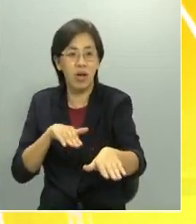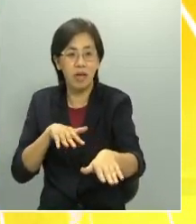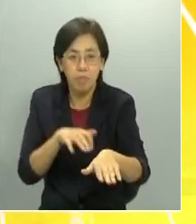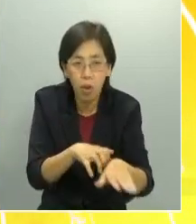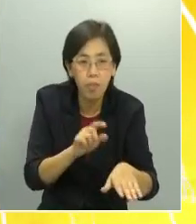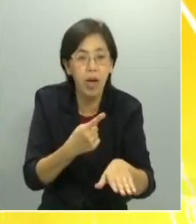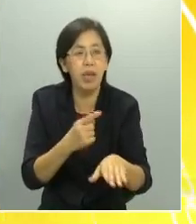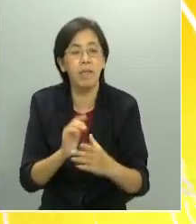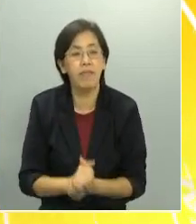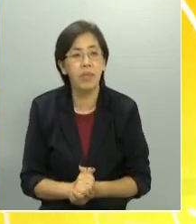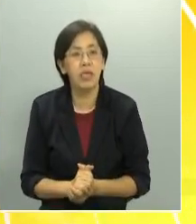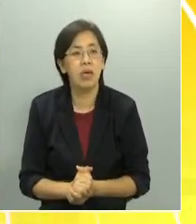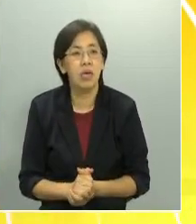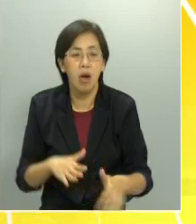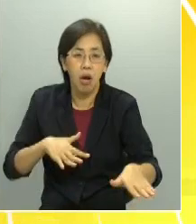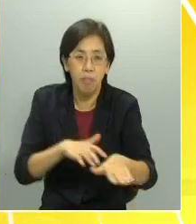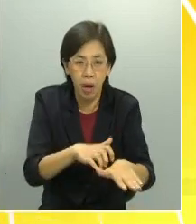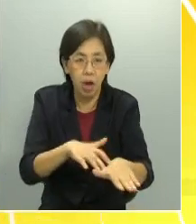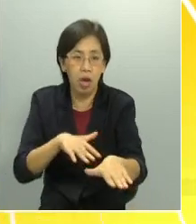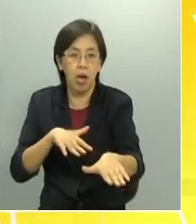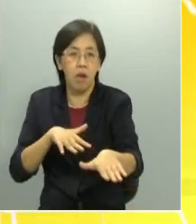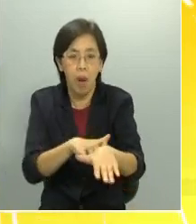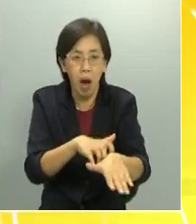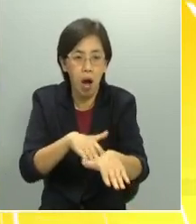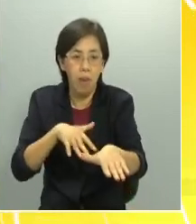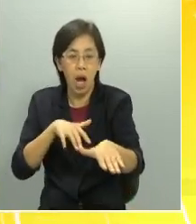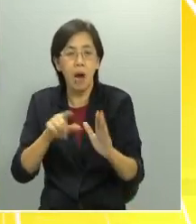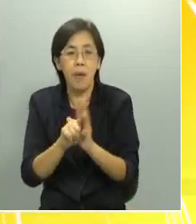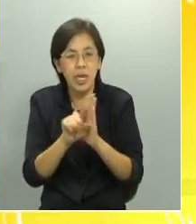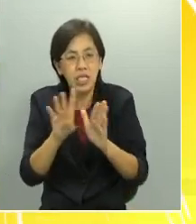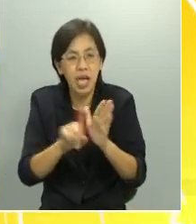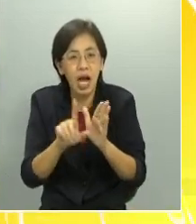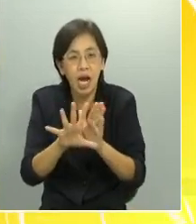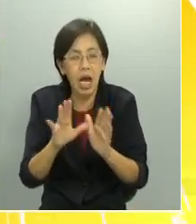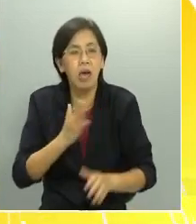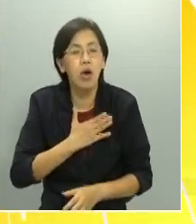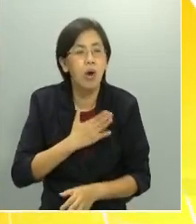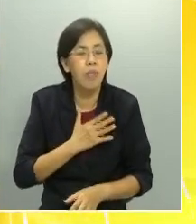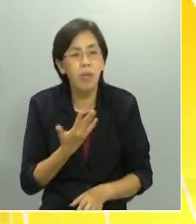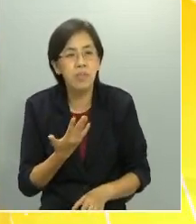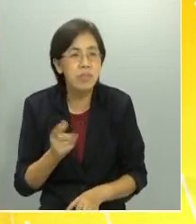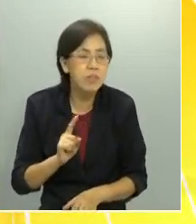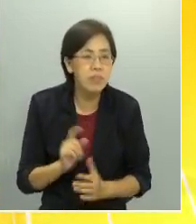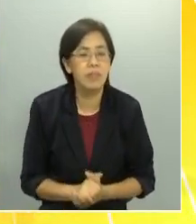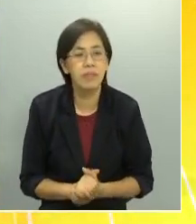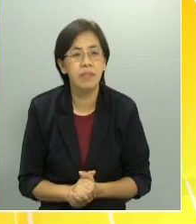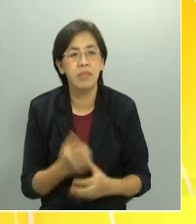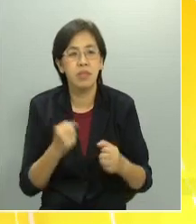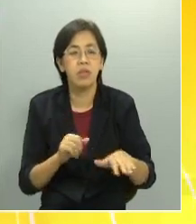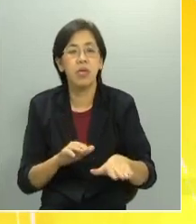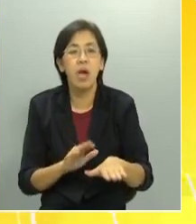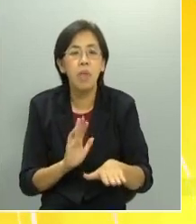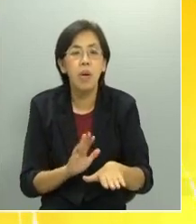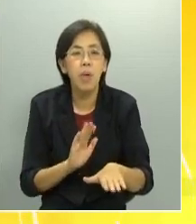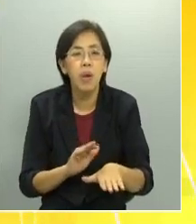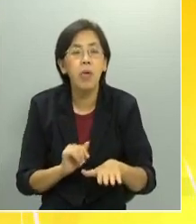ไอ้นี่ประมาณ 4-5 ครั้งนะครับผมก็เลยจังหวะที่เขาถอยชาร์จผมต้องถอยไปเพื่อที่จะให้รถแรงปะทะถอยไปให้